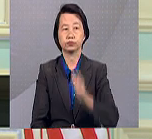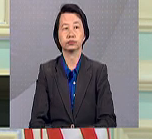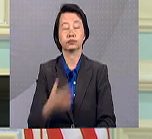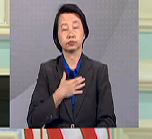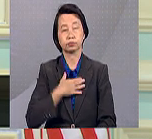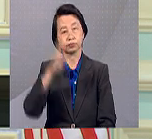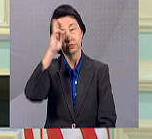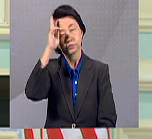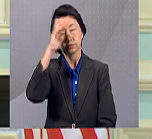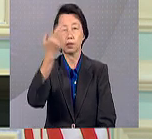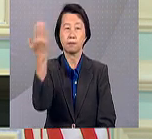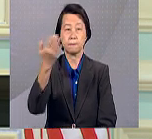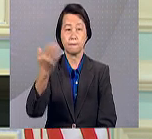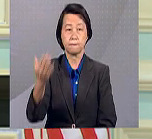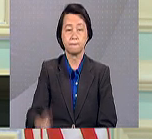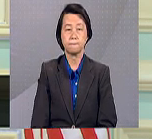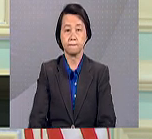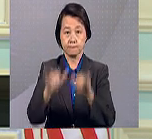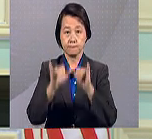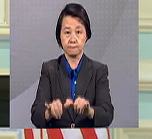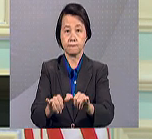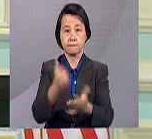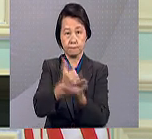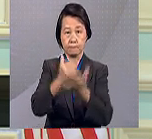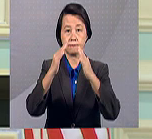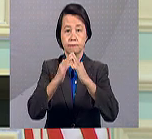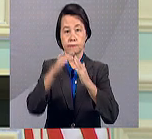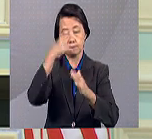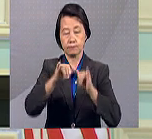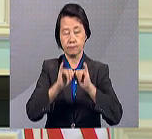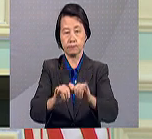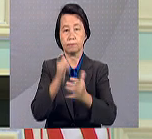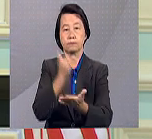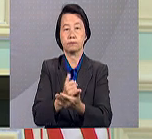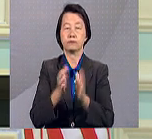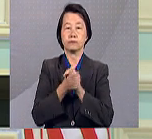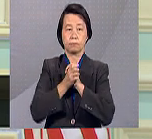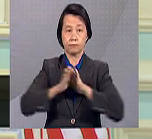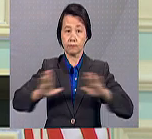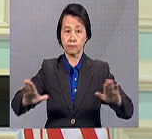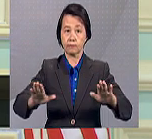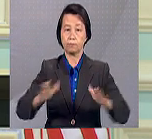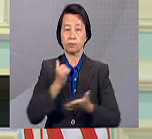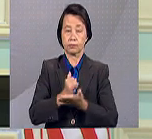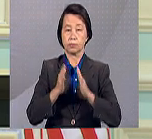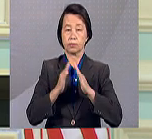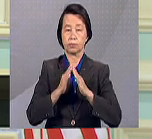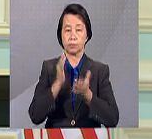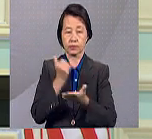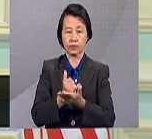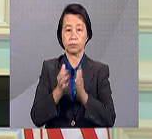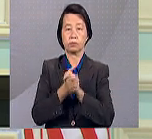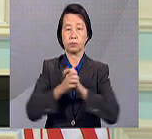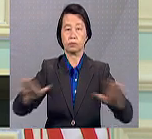Saranan saya seperti biasa, terus kekal di rumah untuk terus kekal selamat. Stay home, stay